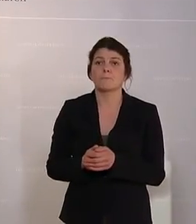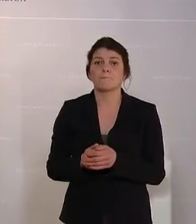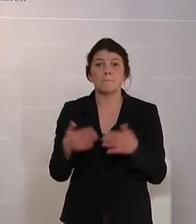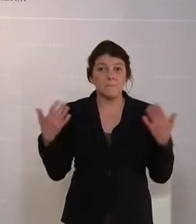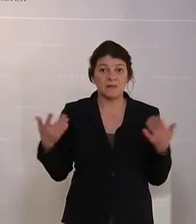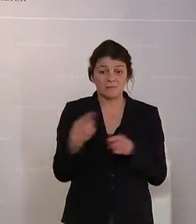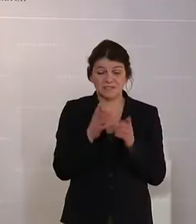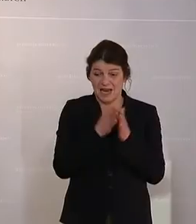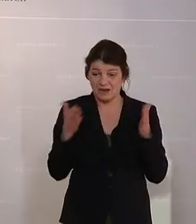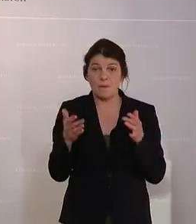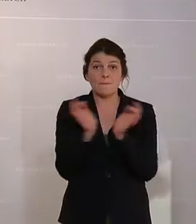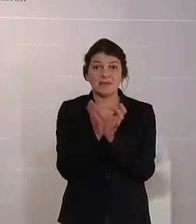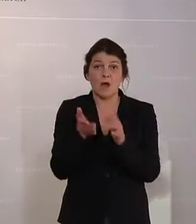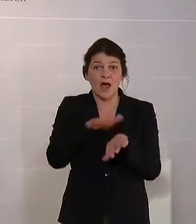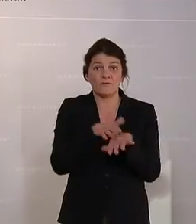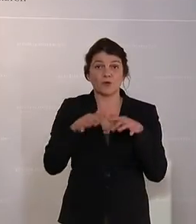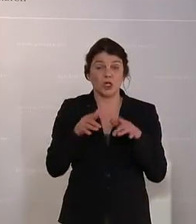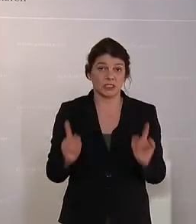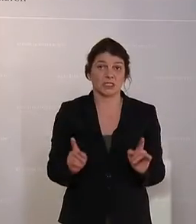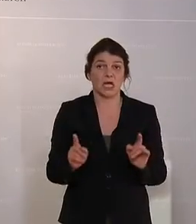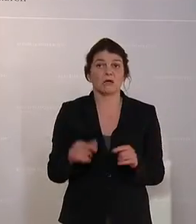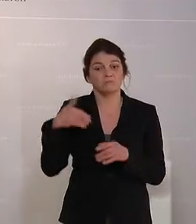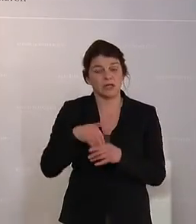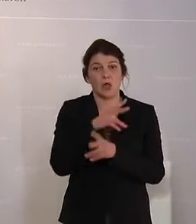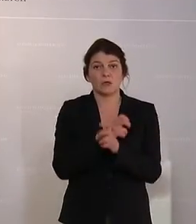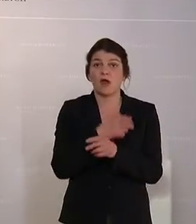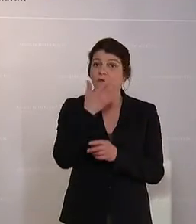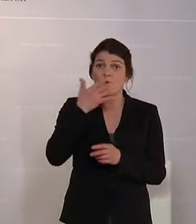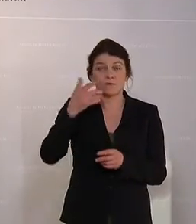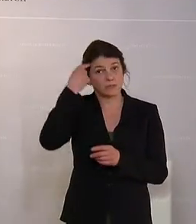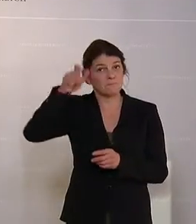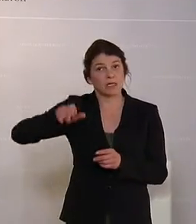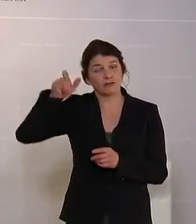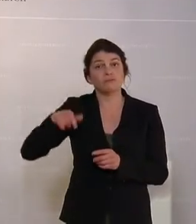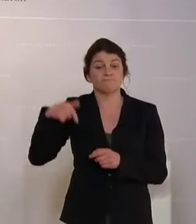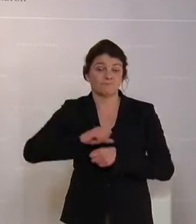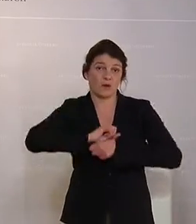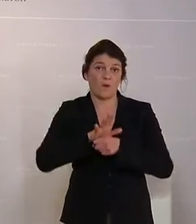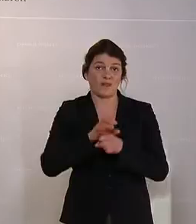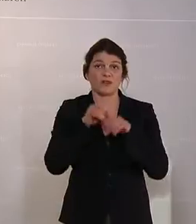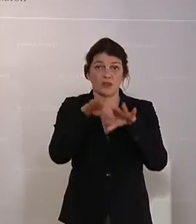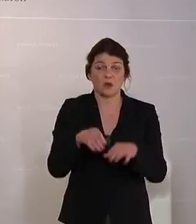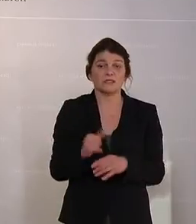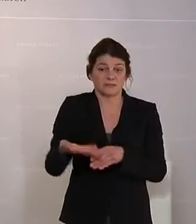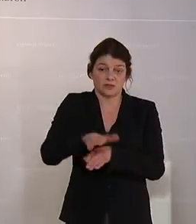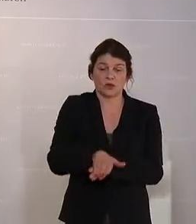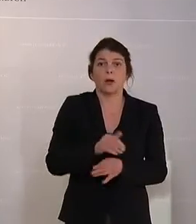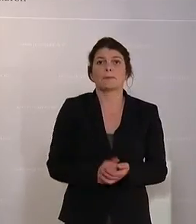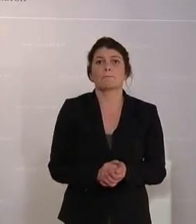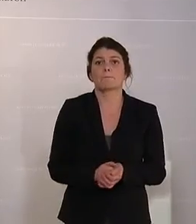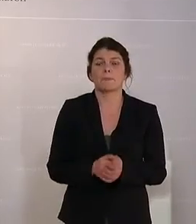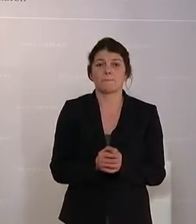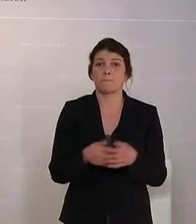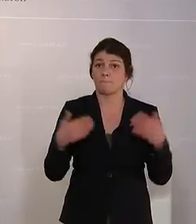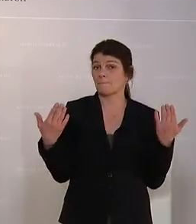Im Zeitraum Mittwoch auf Donnerstag sind in Österreich 55 Menschen an Covid-19 gestorben.